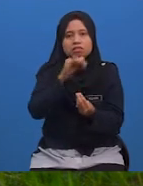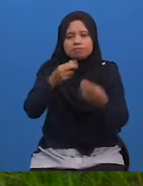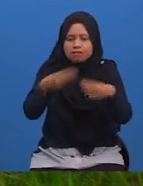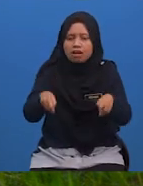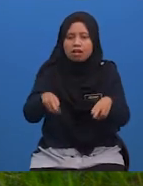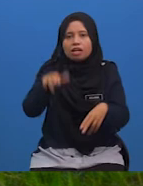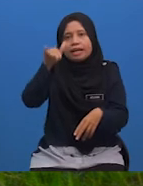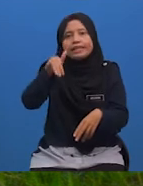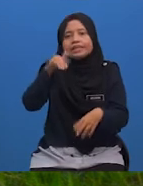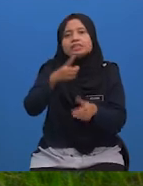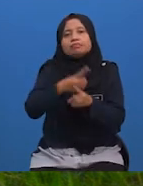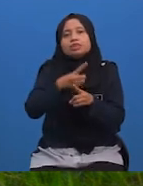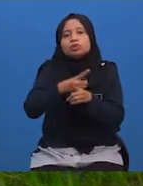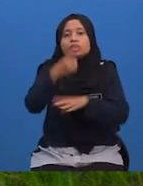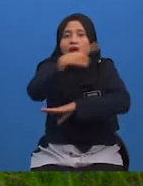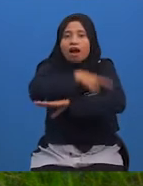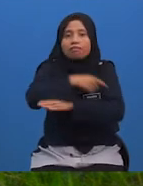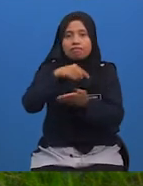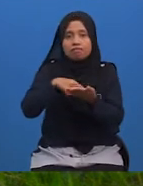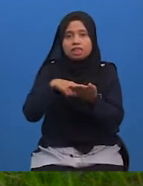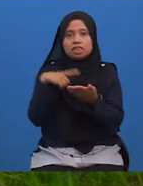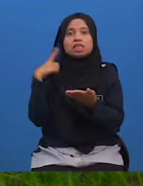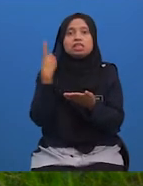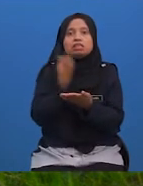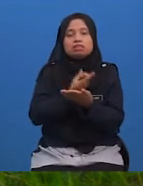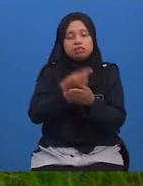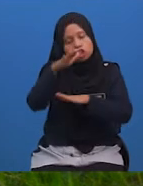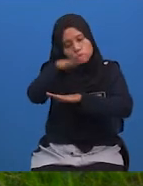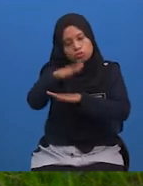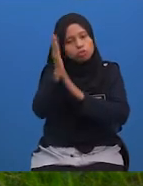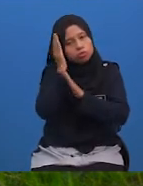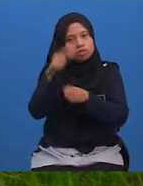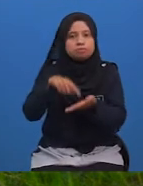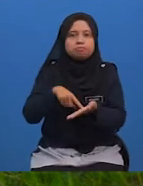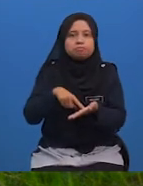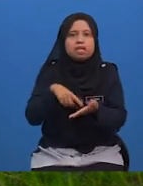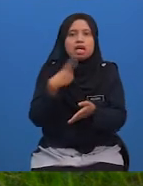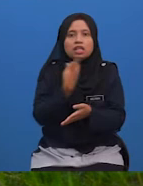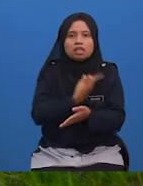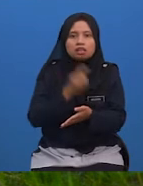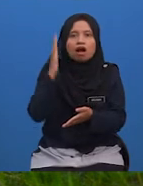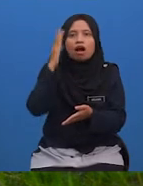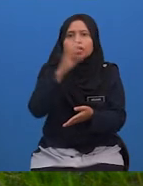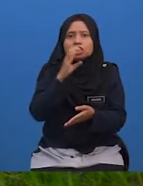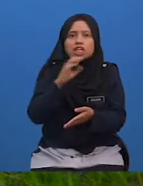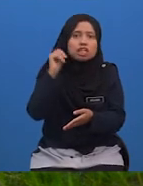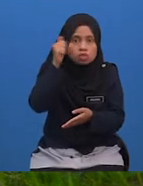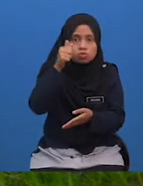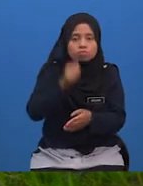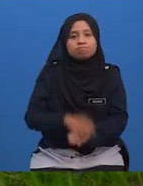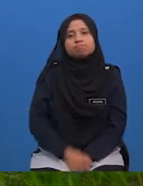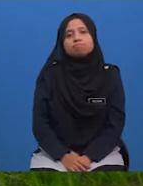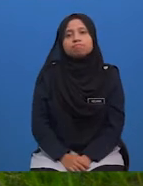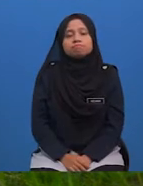Ya, betul. Hari ini kita bermalam di sini. Kita akan mencari mereka pada hari esok.